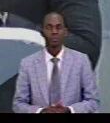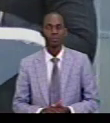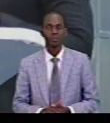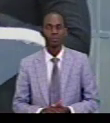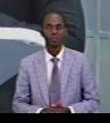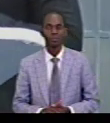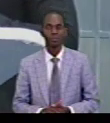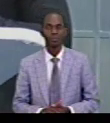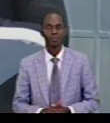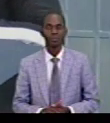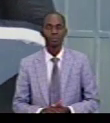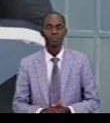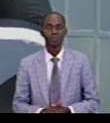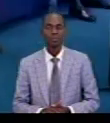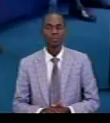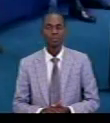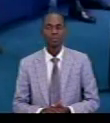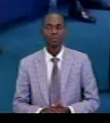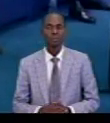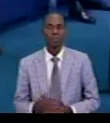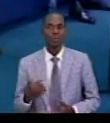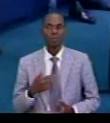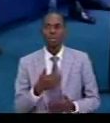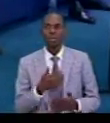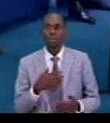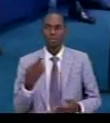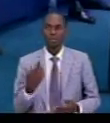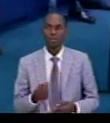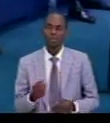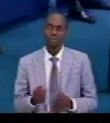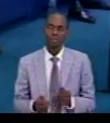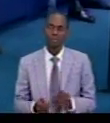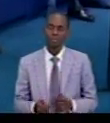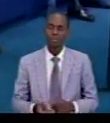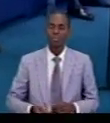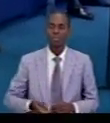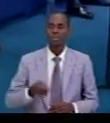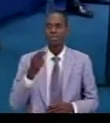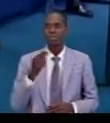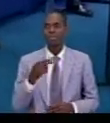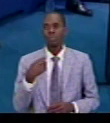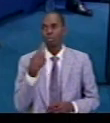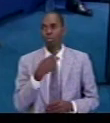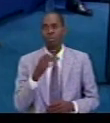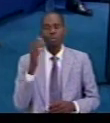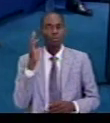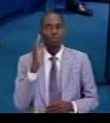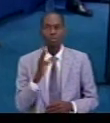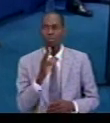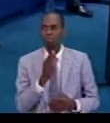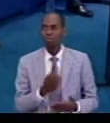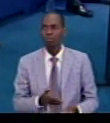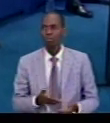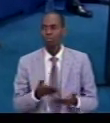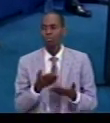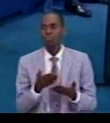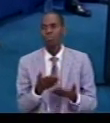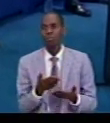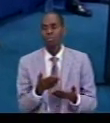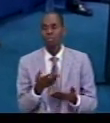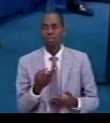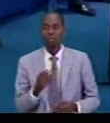So we have His Highness Togbui Dola Komlan, who represents the chief of the canton of Togbelekope. You are